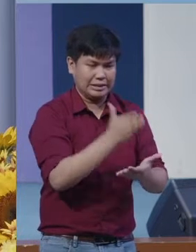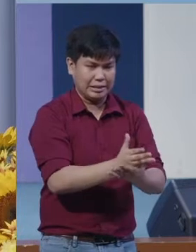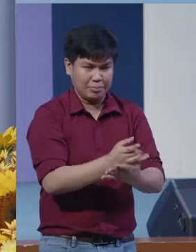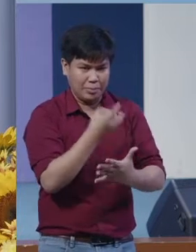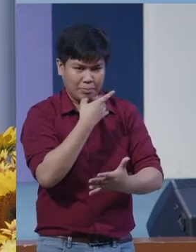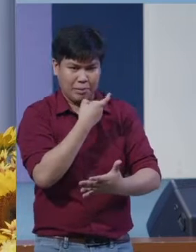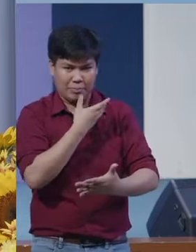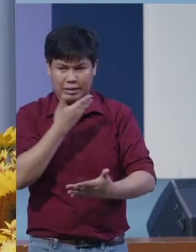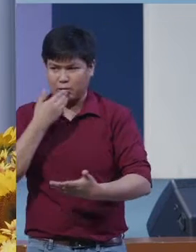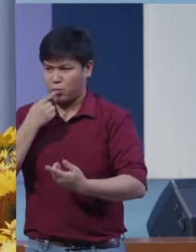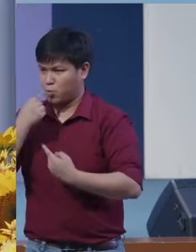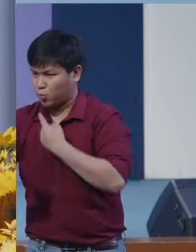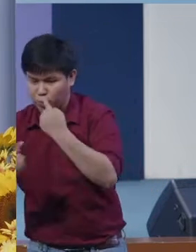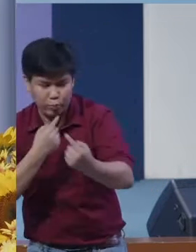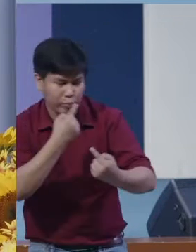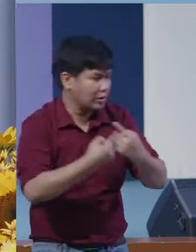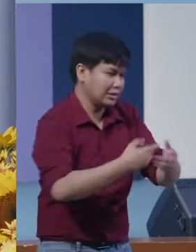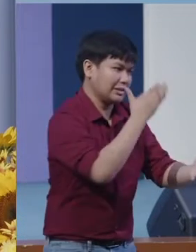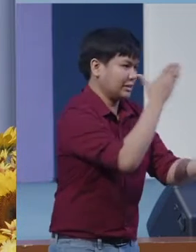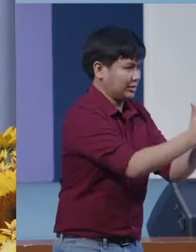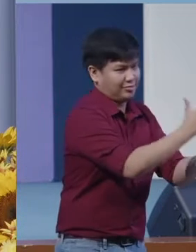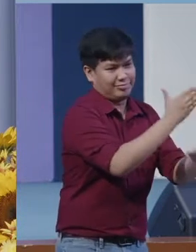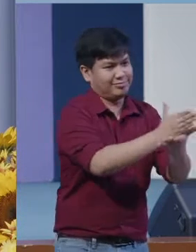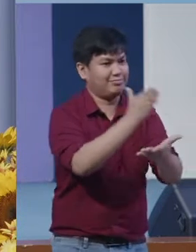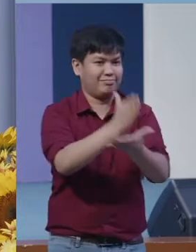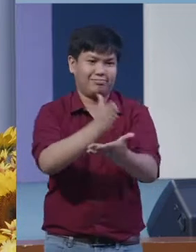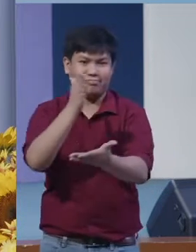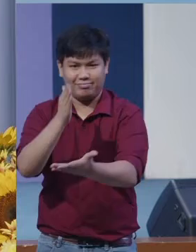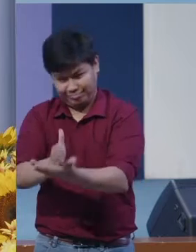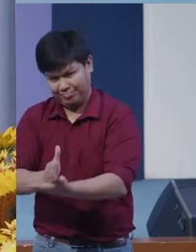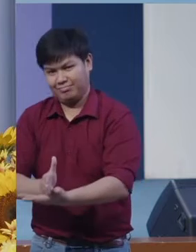Tigilan ang pagsasalita ng masama sa isa't isa.